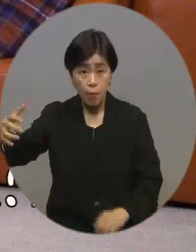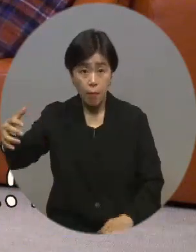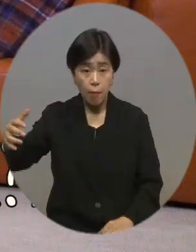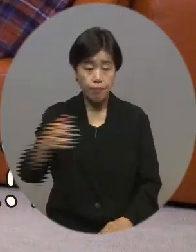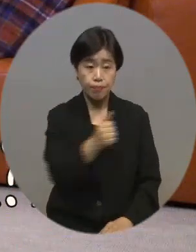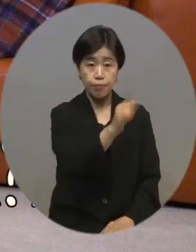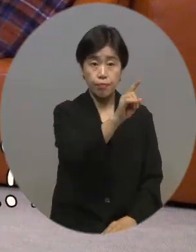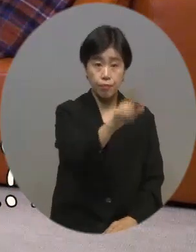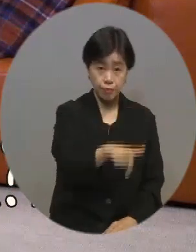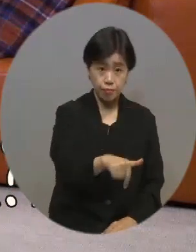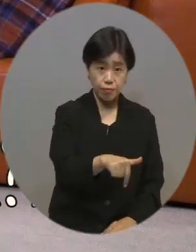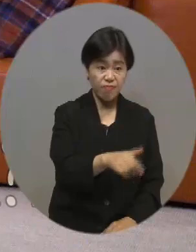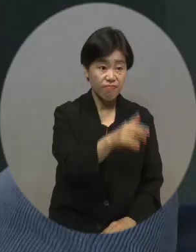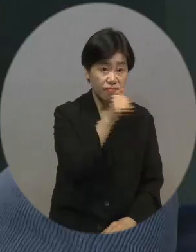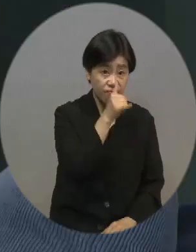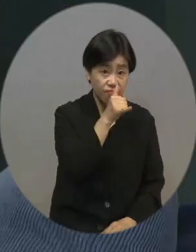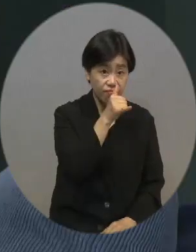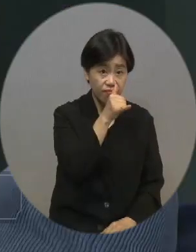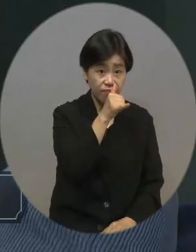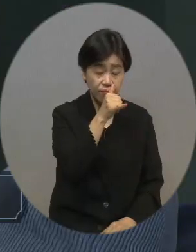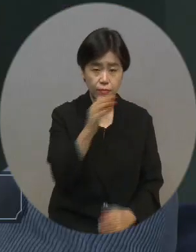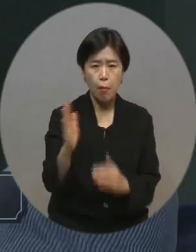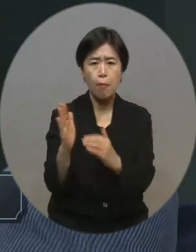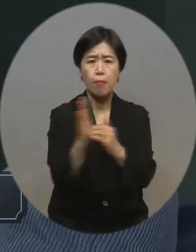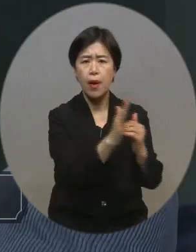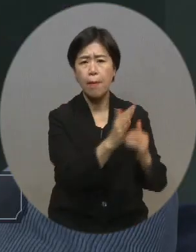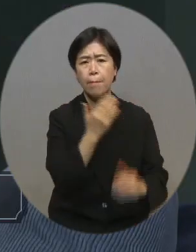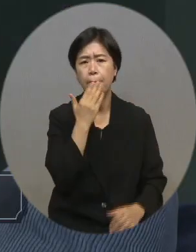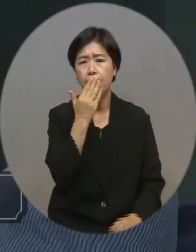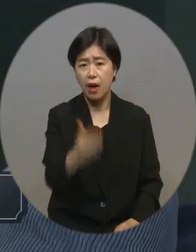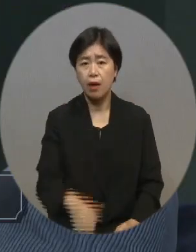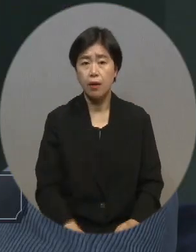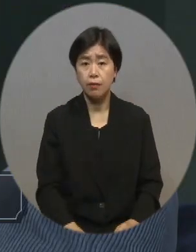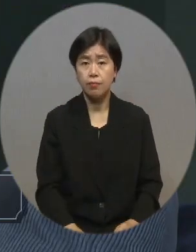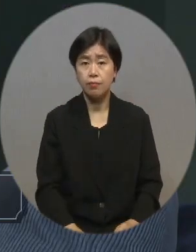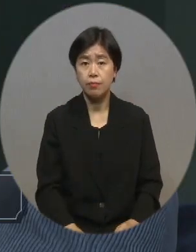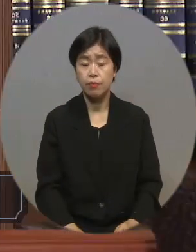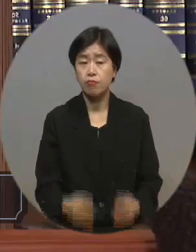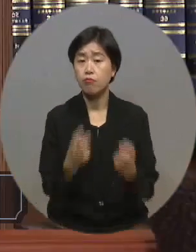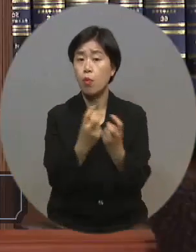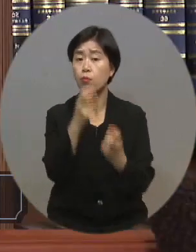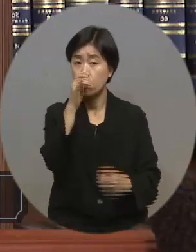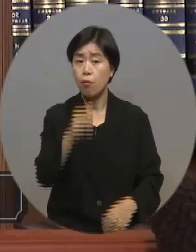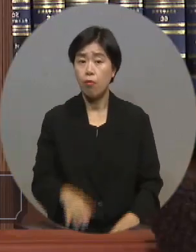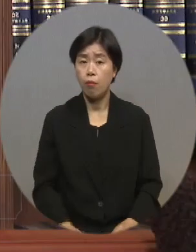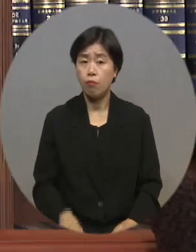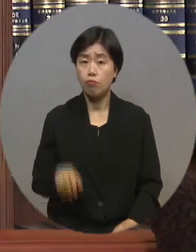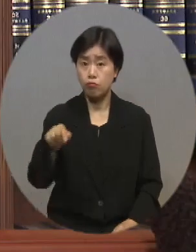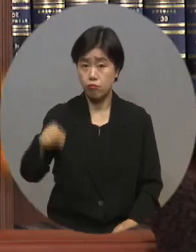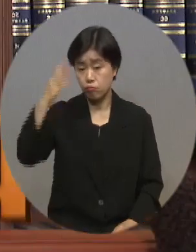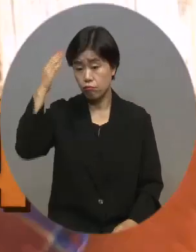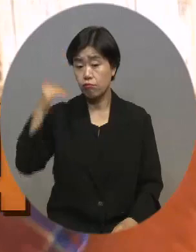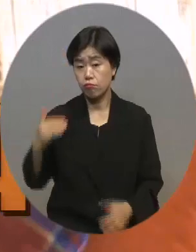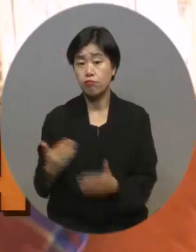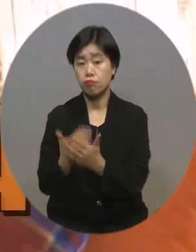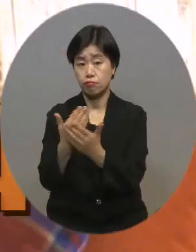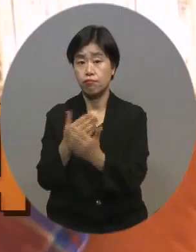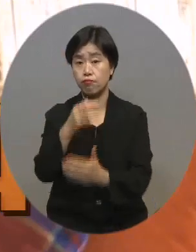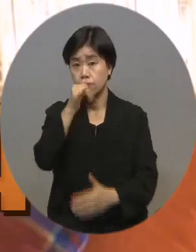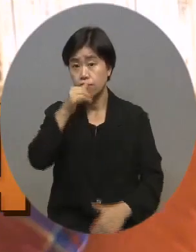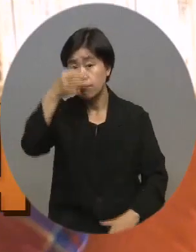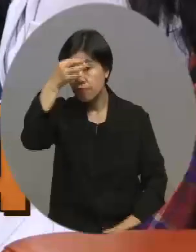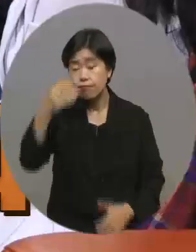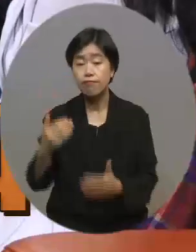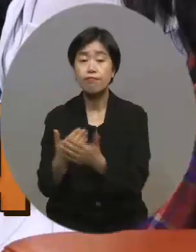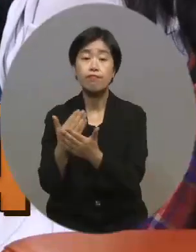그 핵을 막을 수 있는 방법이 있습니다. 그 방법을 대한민국이 이제 거의 가져가고 있는 그런 상황이라고 보시면